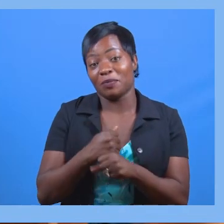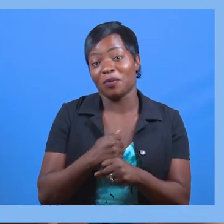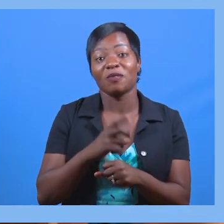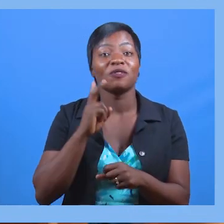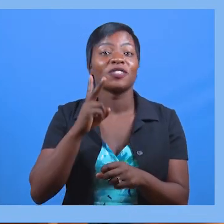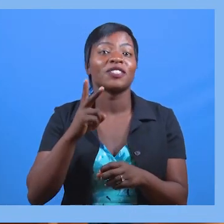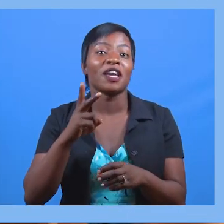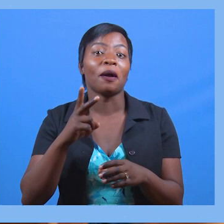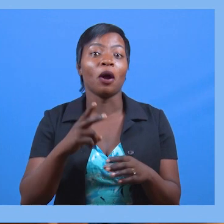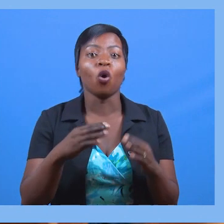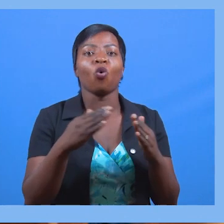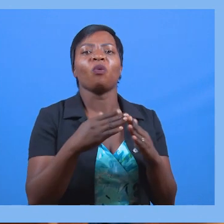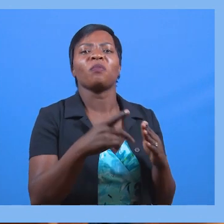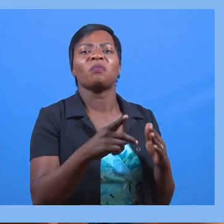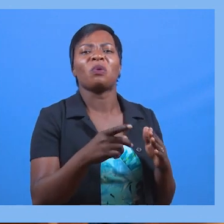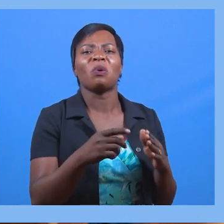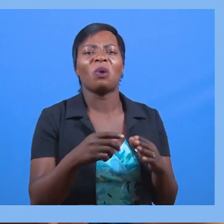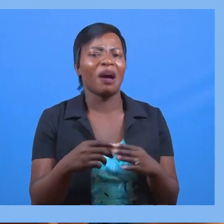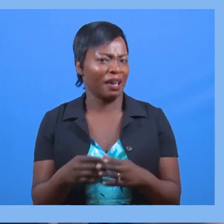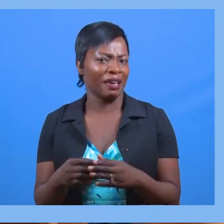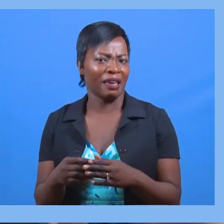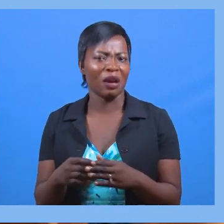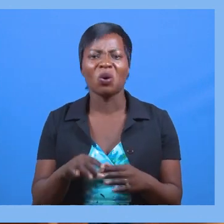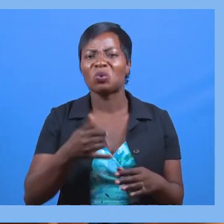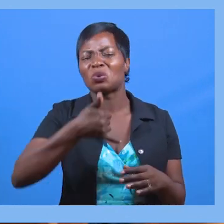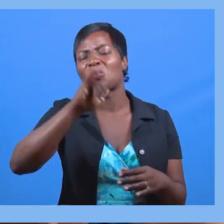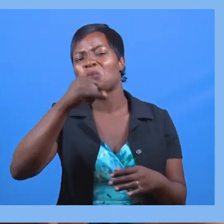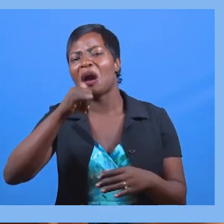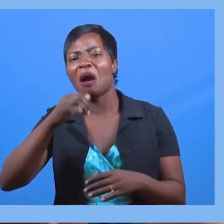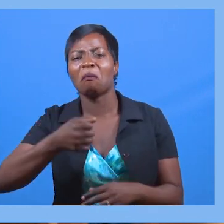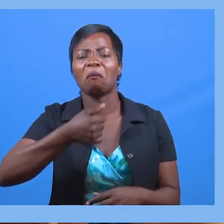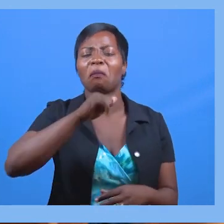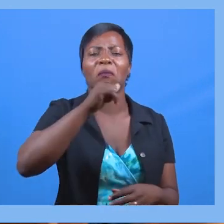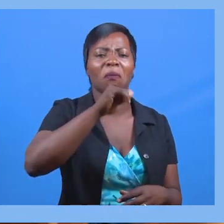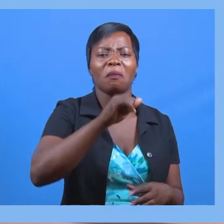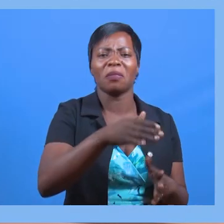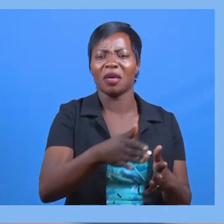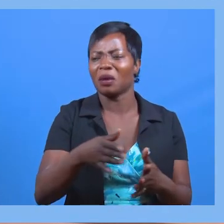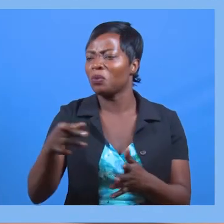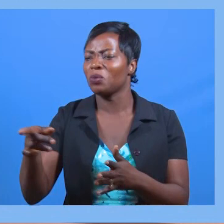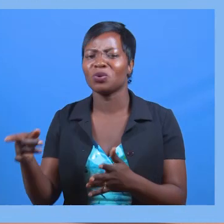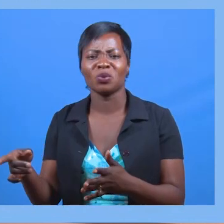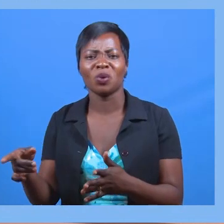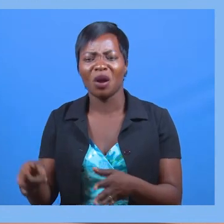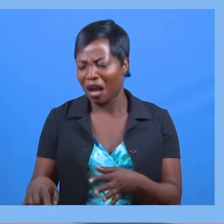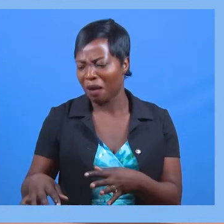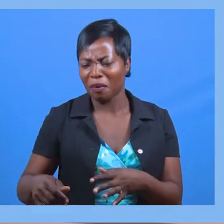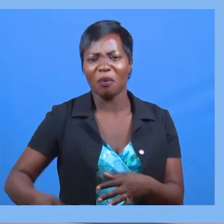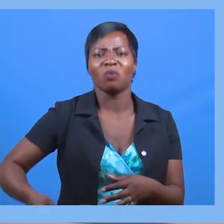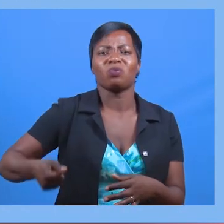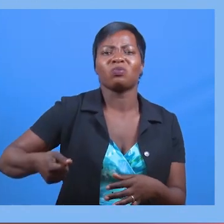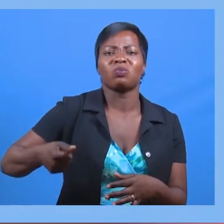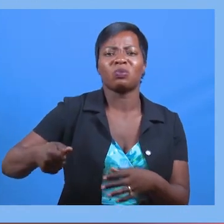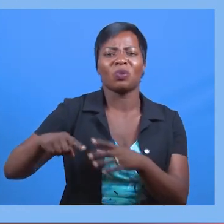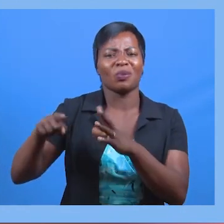akabata chibhodhoro chake chehwahwa, uyu akabata chibhodhoro chake chehwahwa, uyu akabata chibhodhoro chake chehwahwa, uko chikula bhokisi chavo chakabatwa